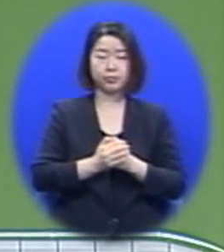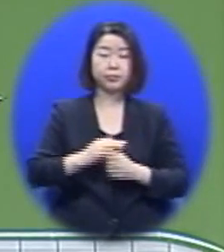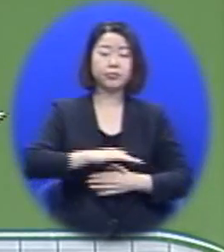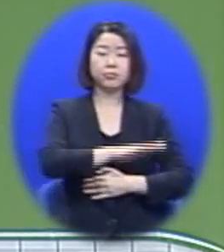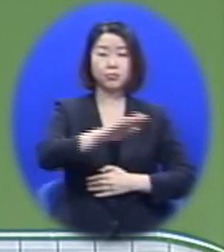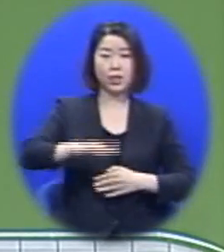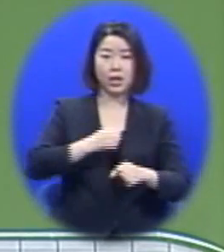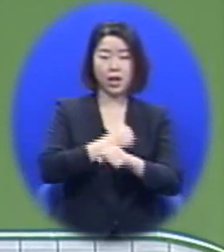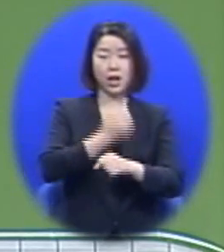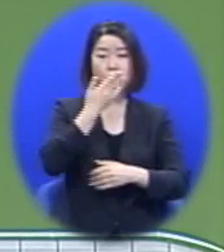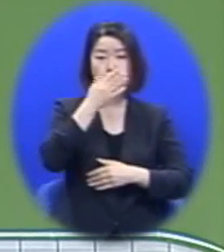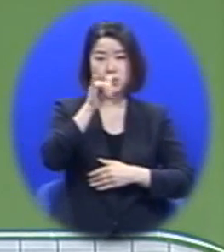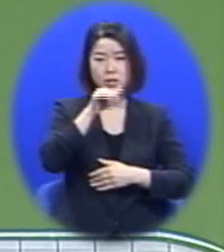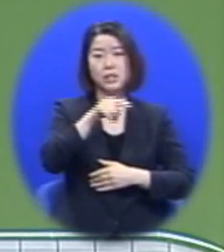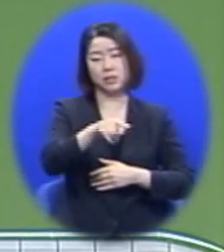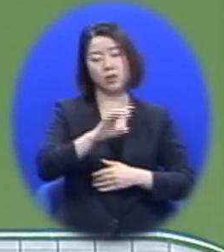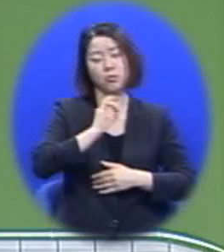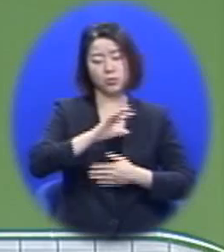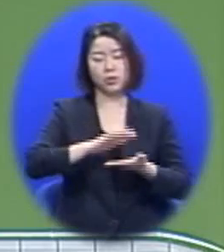우리가 할 수 있는 것이 전부입니다.